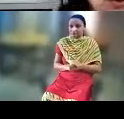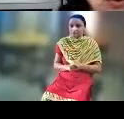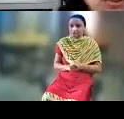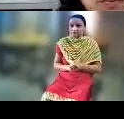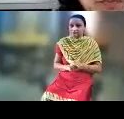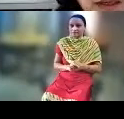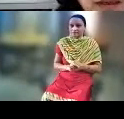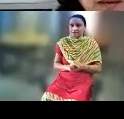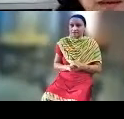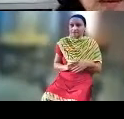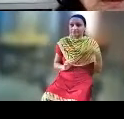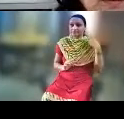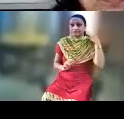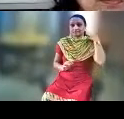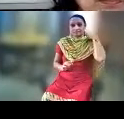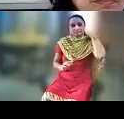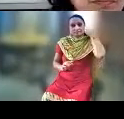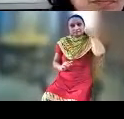सो इसमें